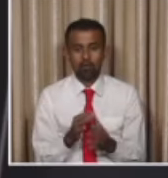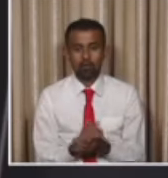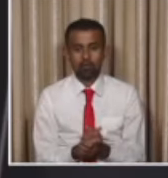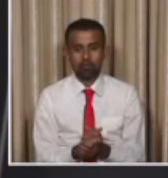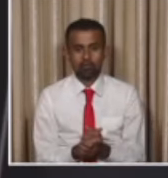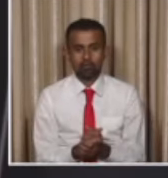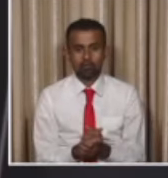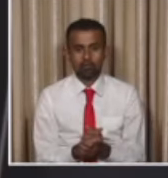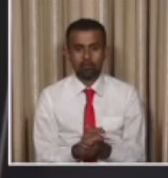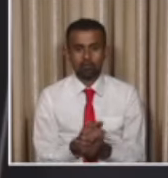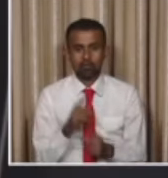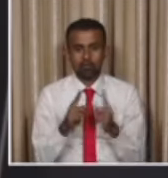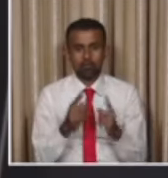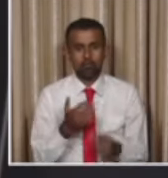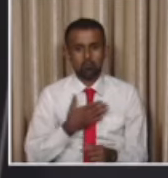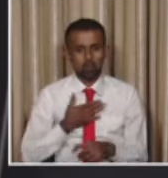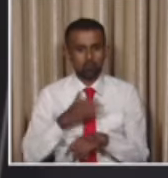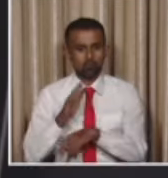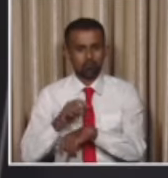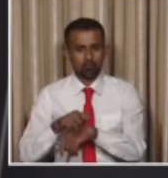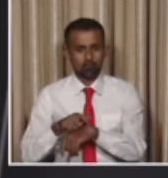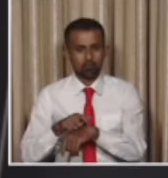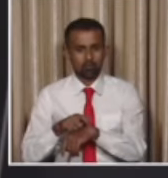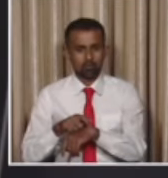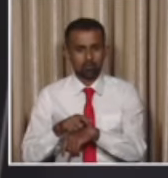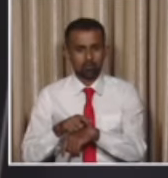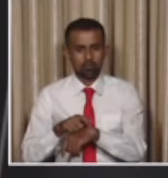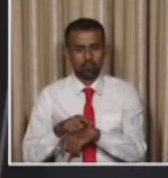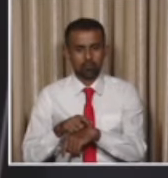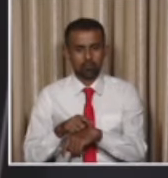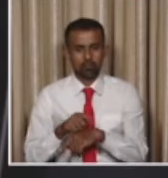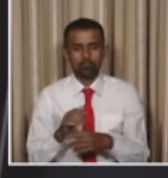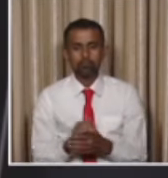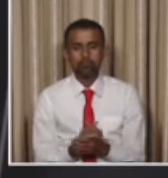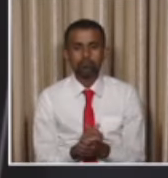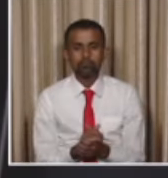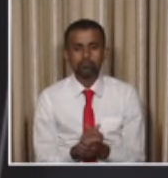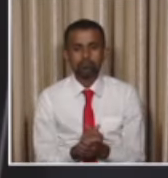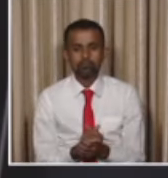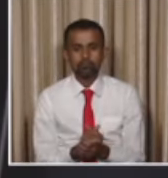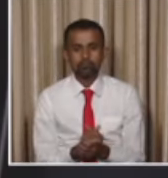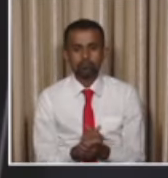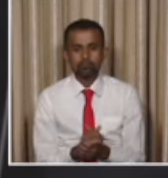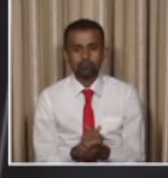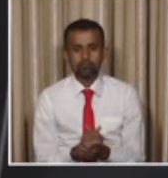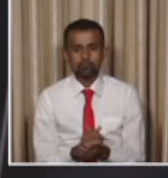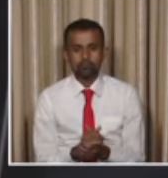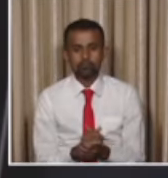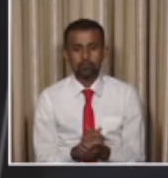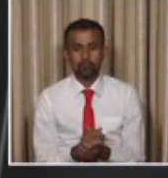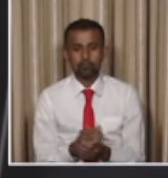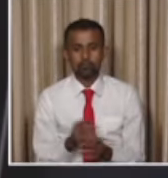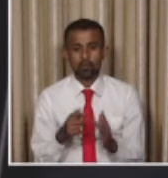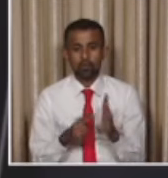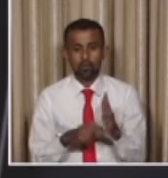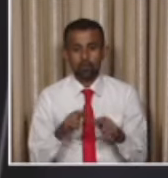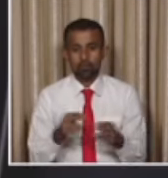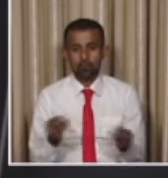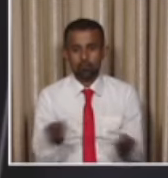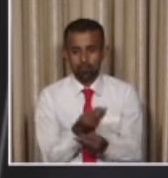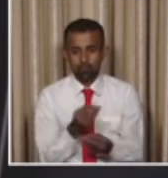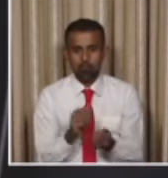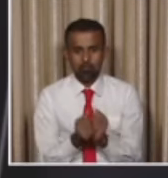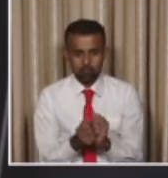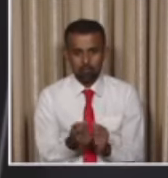එපා කතානායකතුමනි. මේක මගේ වෙලාව. මේ මෝඩ කතා කරගෙන ඉන්නවා. පොයින්ට් ඔෆ් ඕඩර් එකක් තියෙනවා. ඕඩර් එක අංක කියන්න නැත්නම් එතුමා කතා කරගෙන ඉන්නවා. ඔබතුමාට ඊට